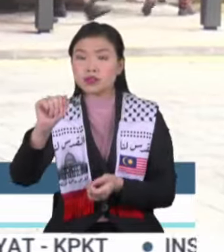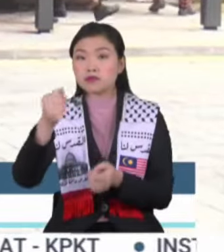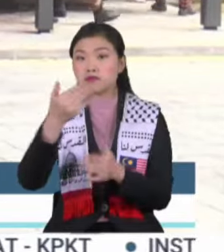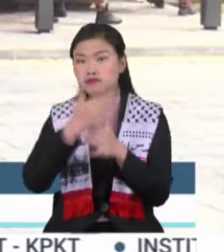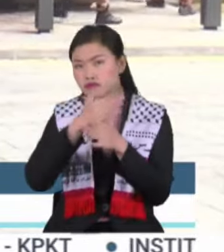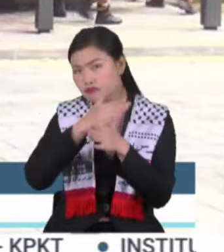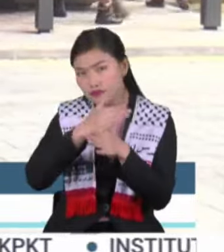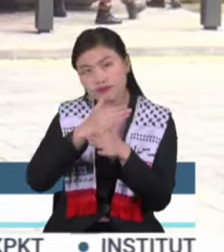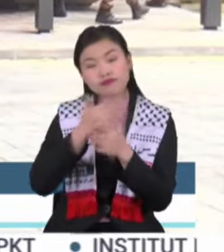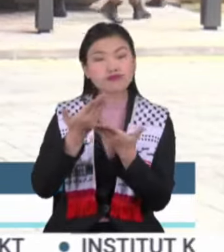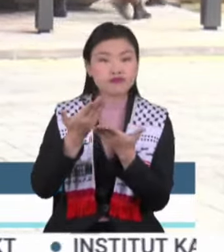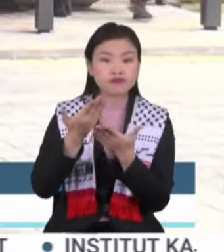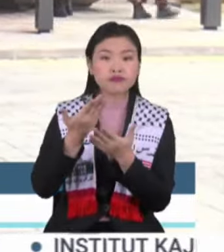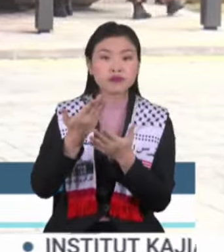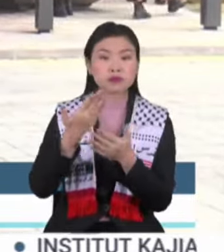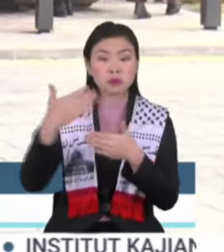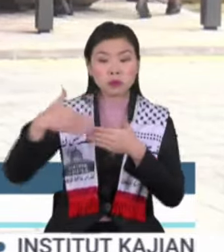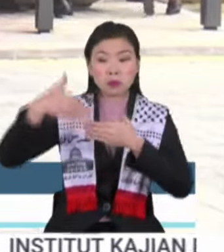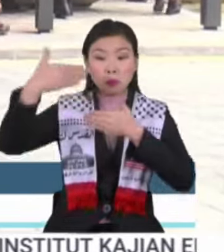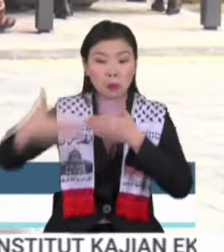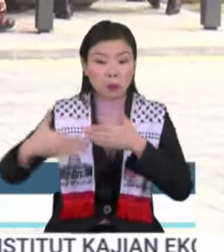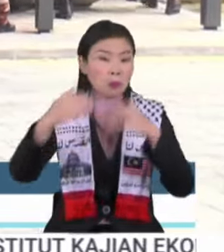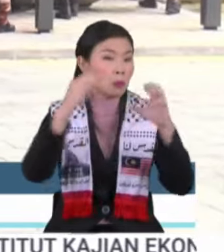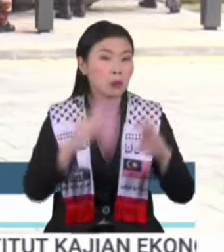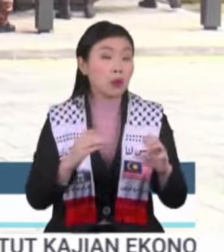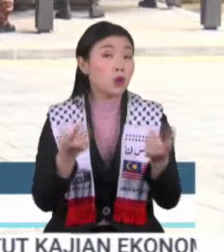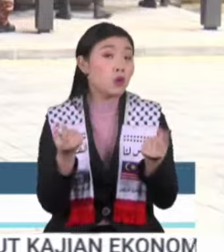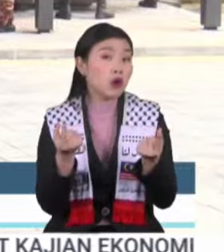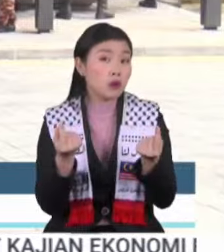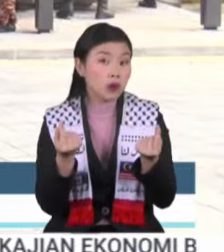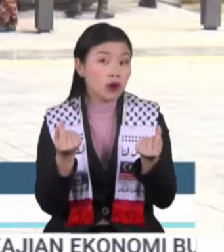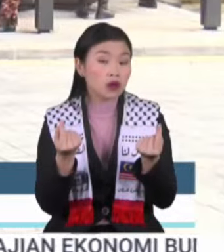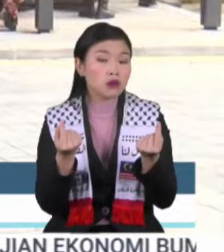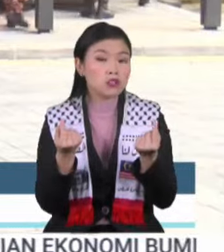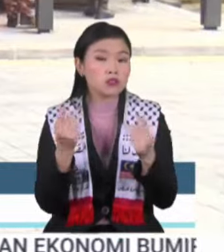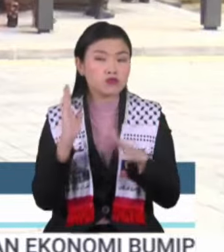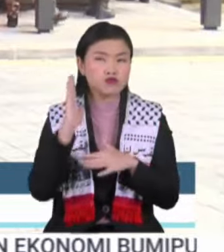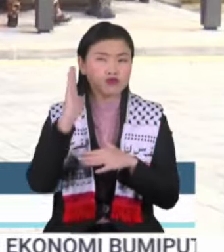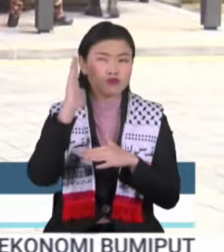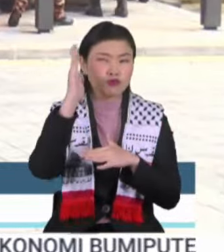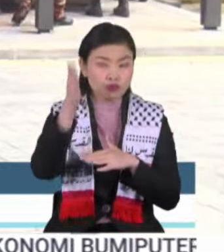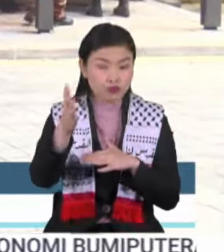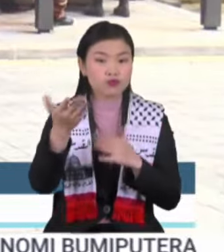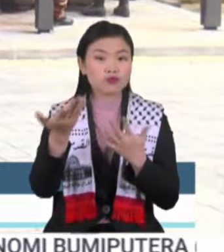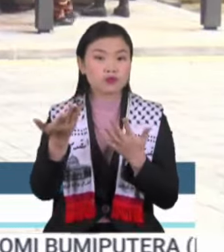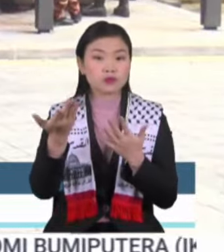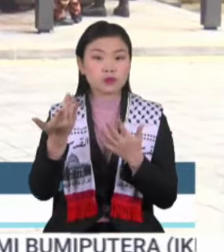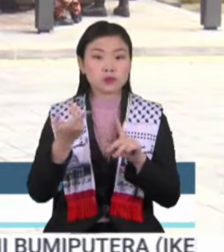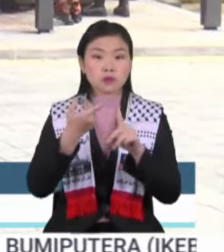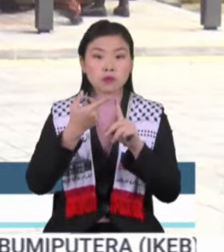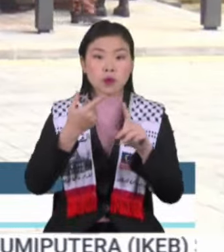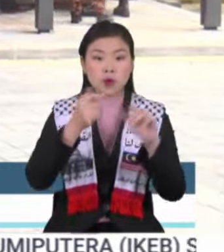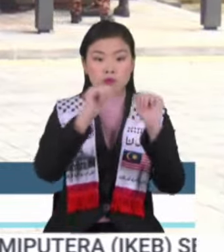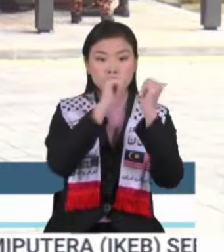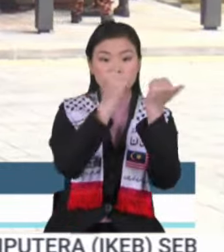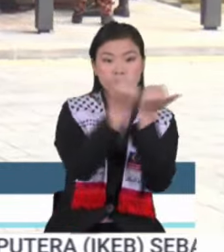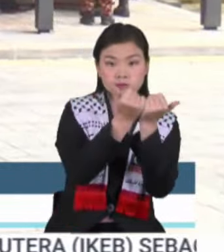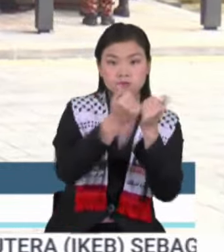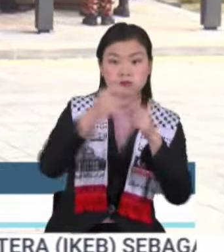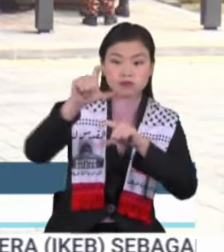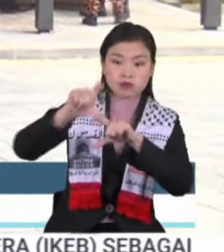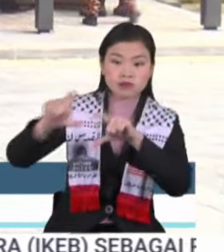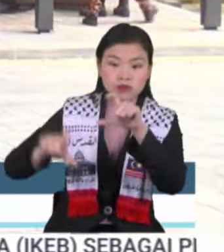berkongsi antara what's next ataupun apa akan dilakukan pada masa hadapan, terutama daripada agensi Dewan Bandaraya Kuala